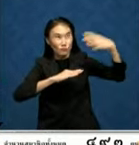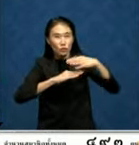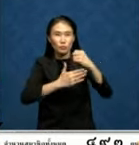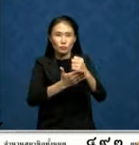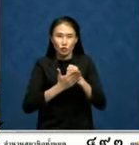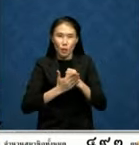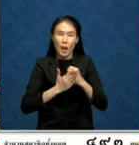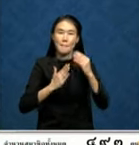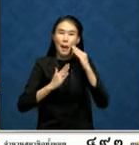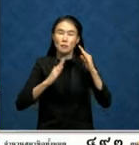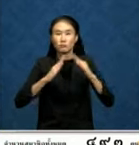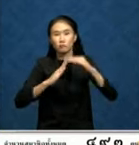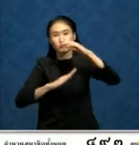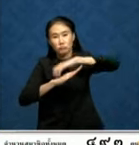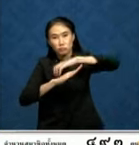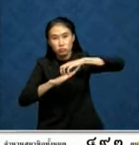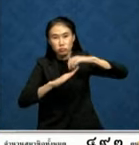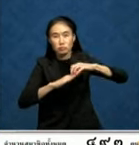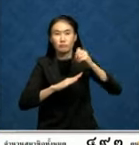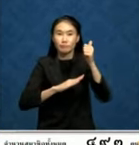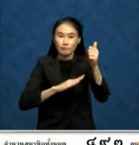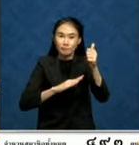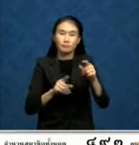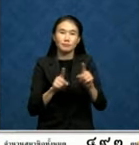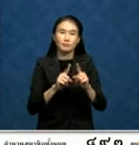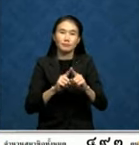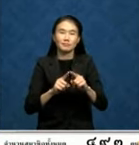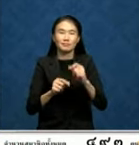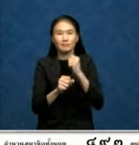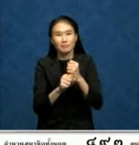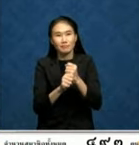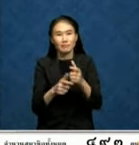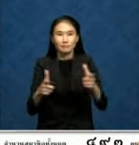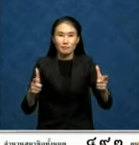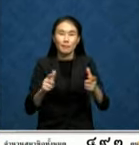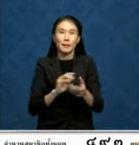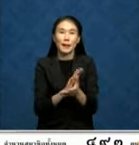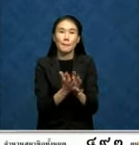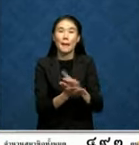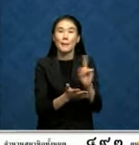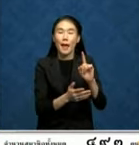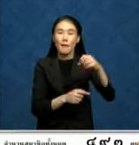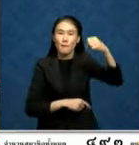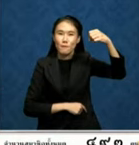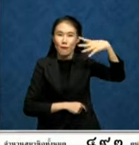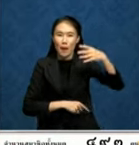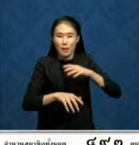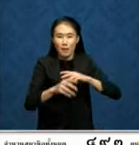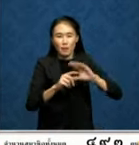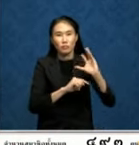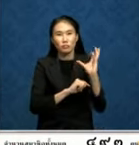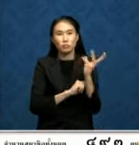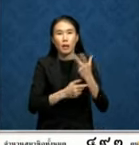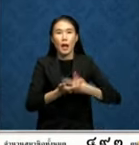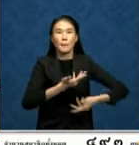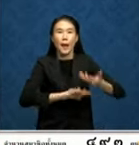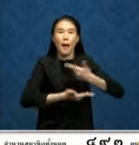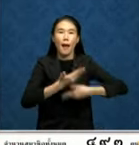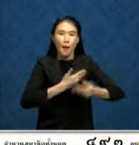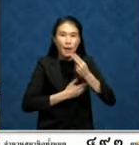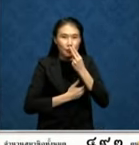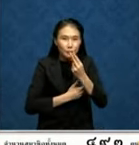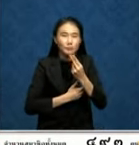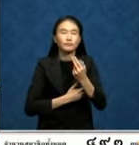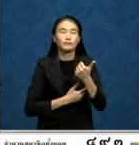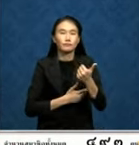ไปติดตั้งโซล่าลูปโซล่าเซลล์แล้วก็แปลงจากไฟฟ้าปกติมาเป็นพลังงานสะอ